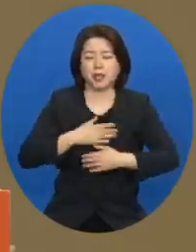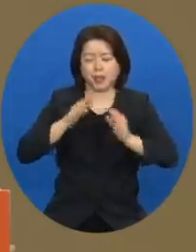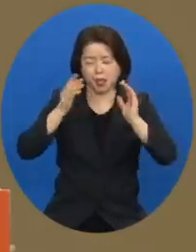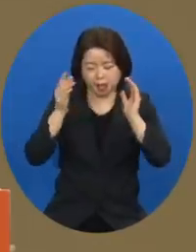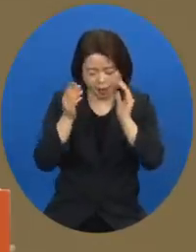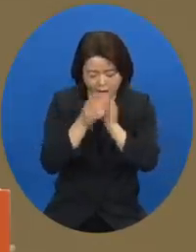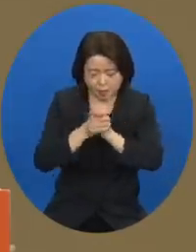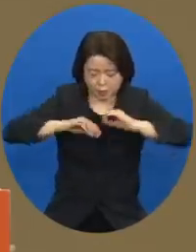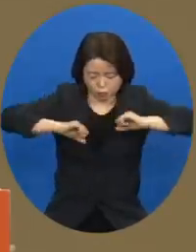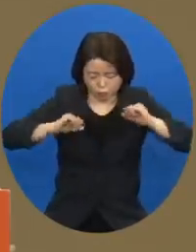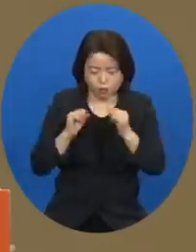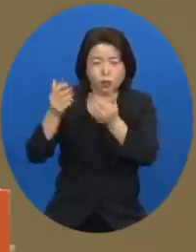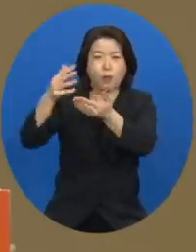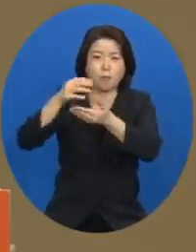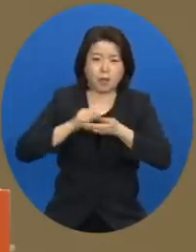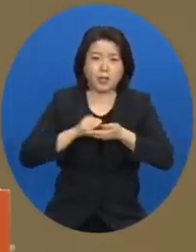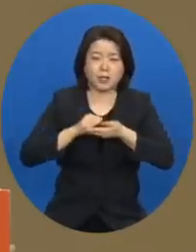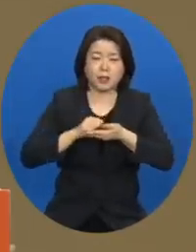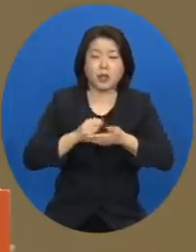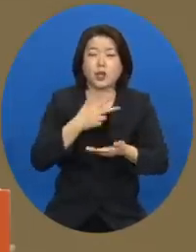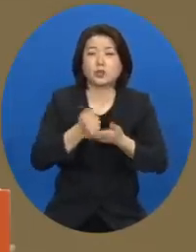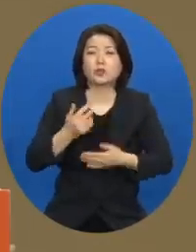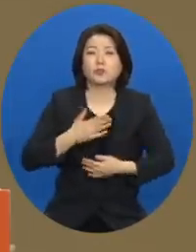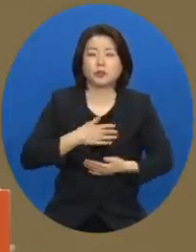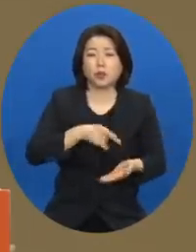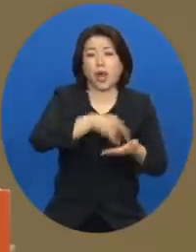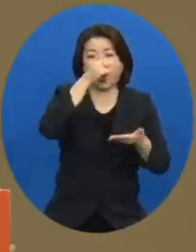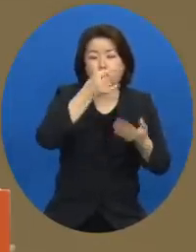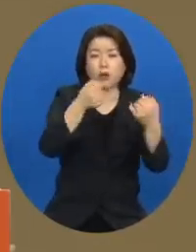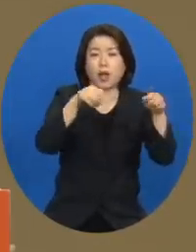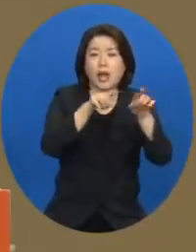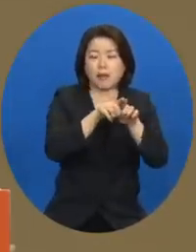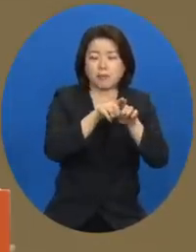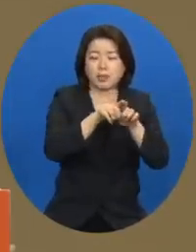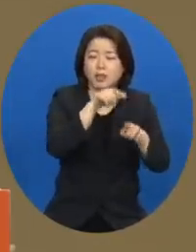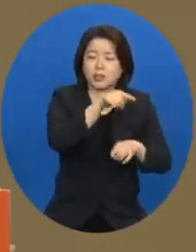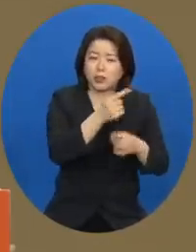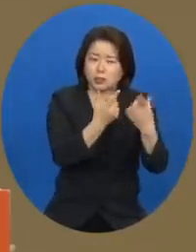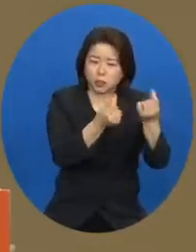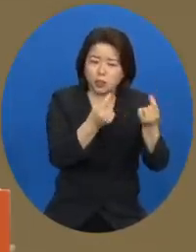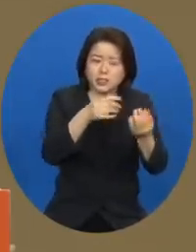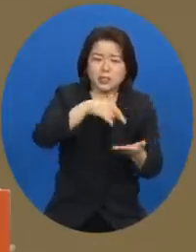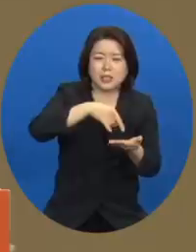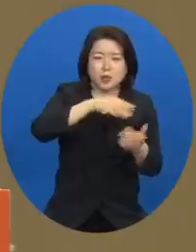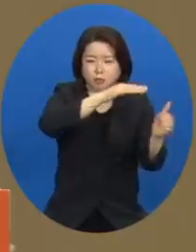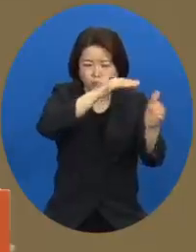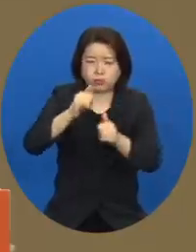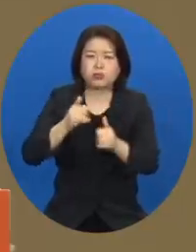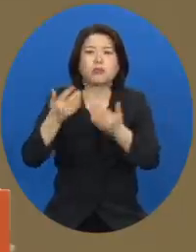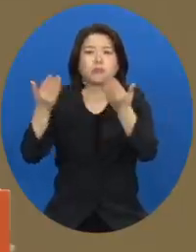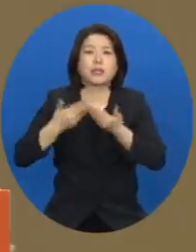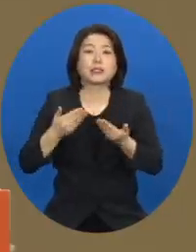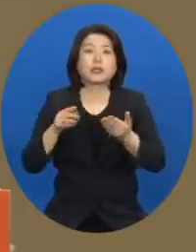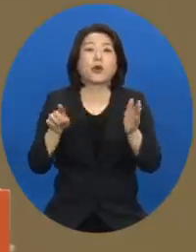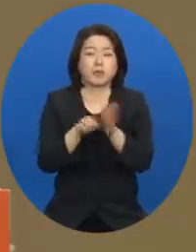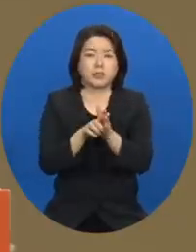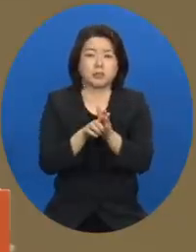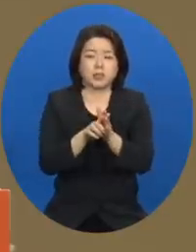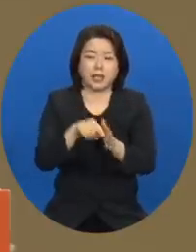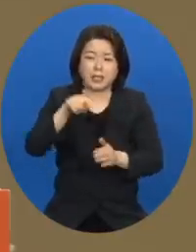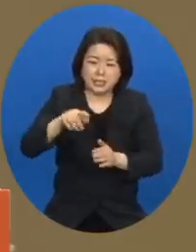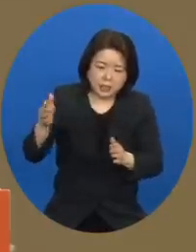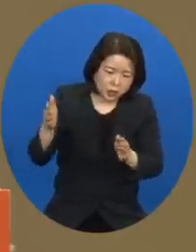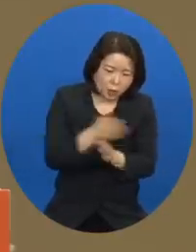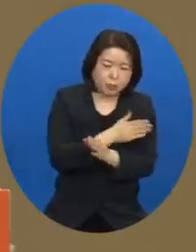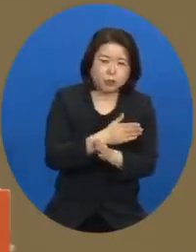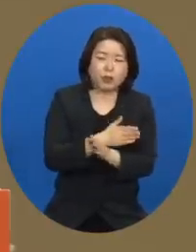받습니다. 주님, 저도 에녹과 같이 부름을 받았음을 고백합니다. 여기서부터 주님과 동행하며